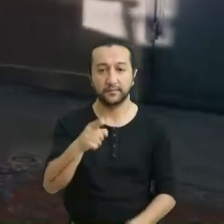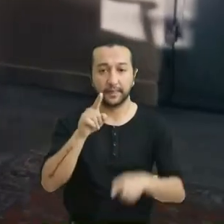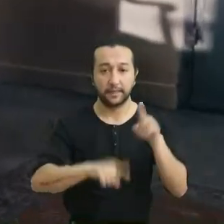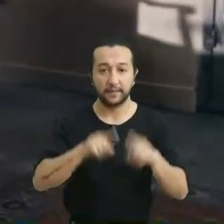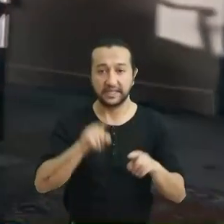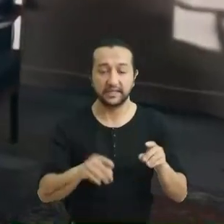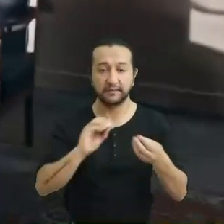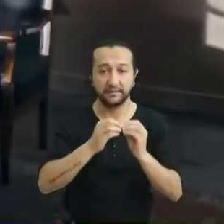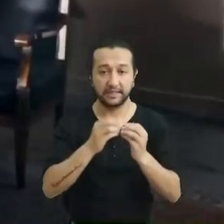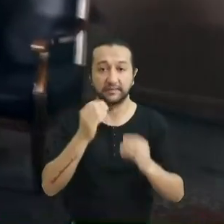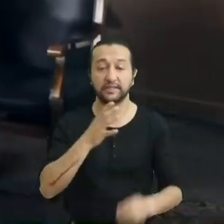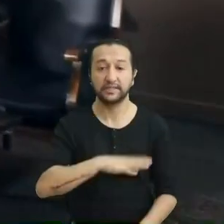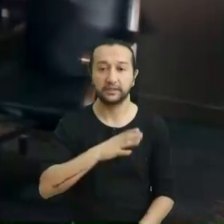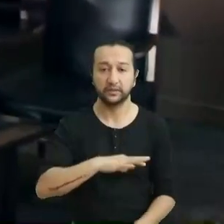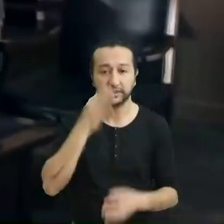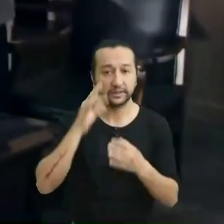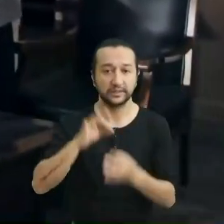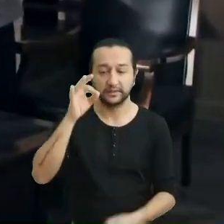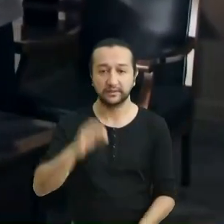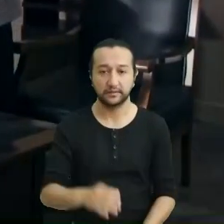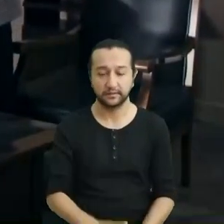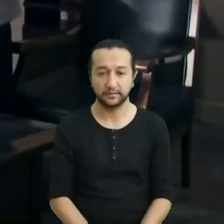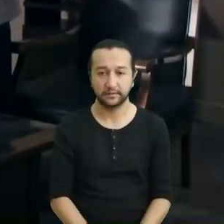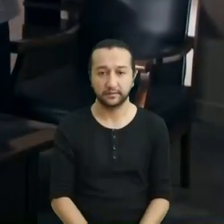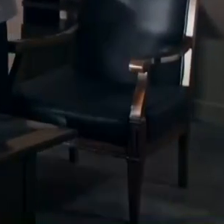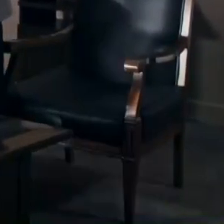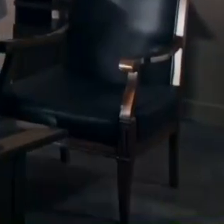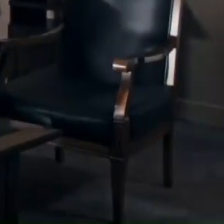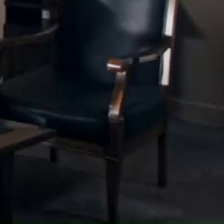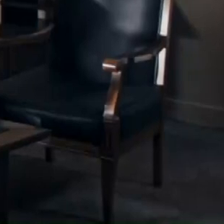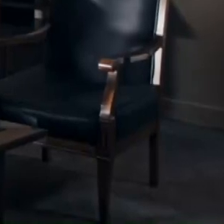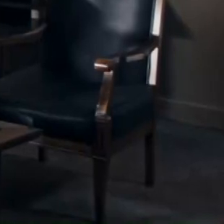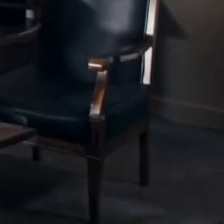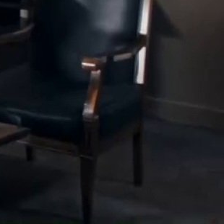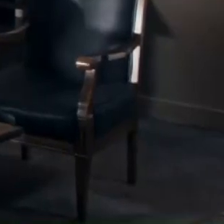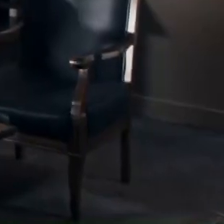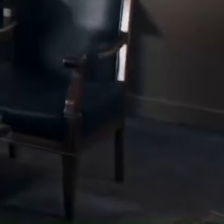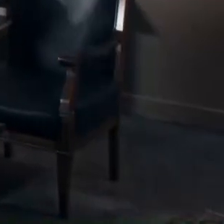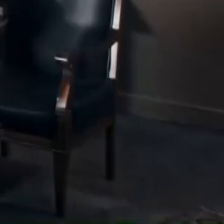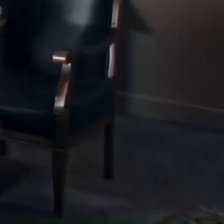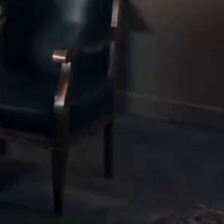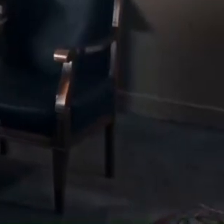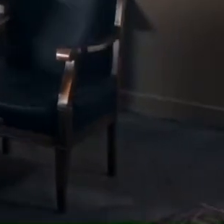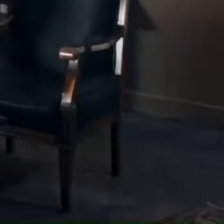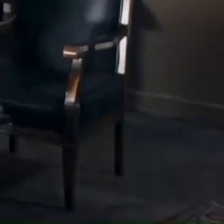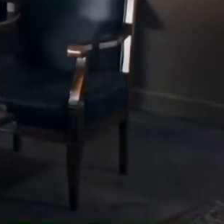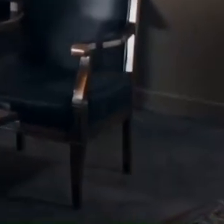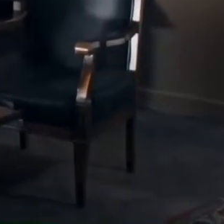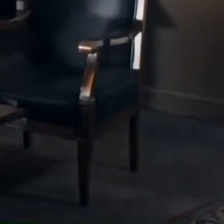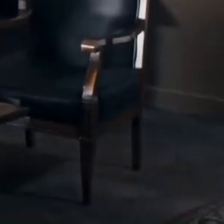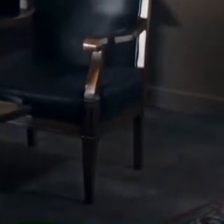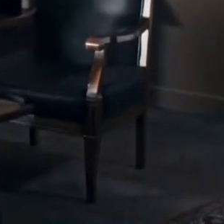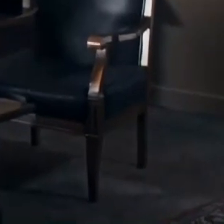Bazen de birleştirmek istiyor insan. Parçayı diğerlerinin yanına koydu. Asaf yavaşça yürüyüp havluyu bıraktı masaya.